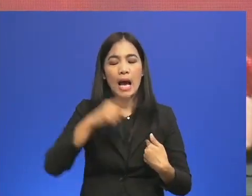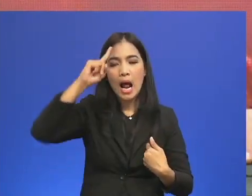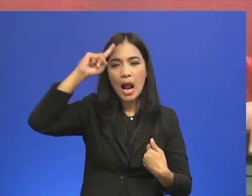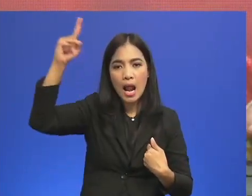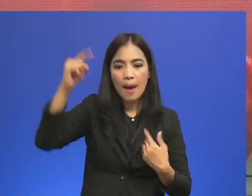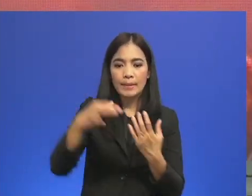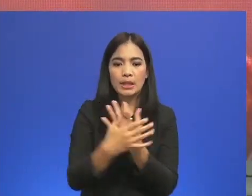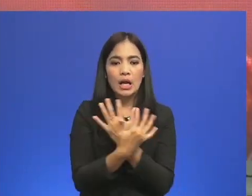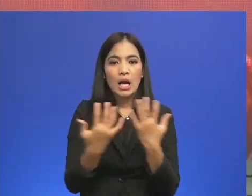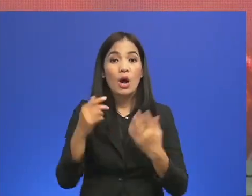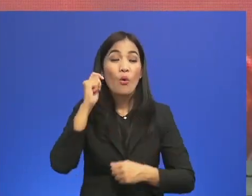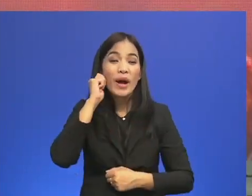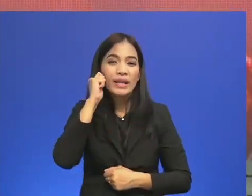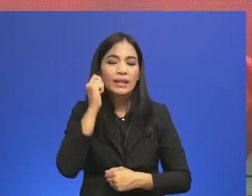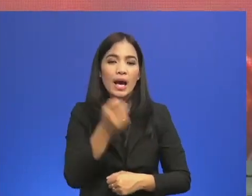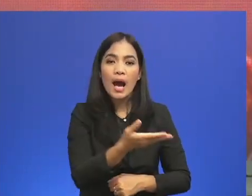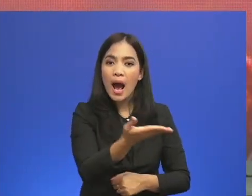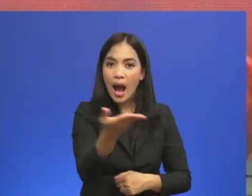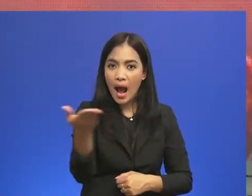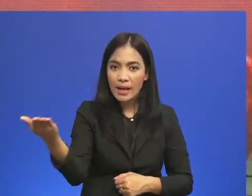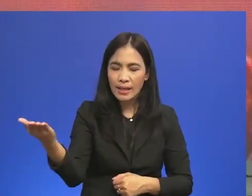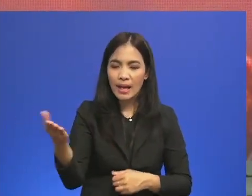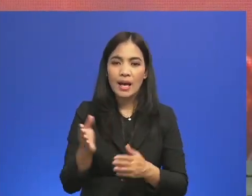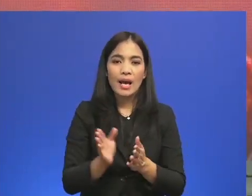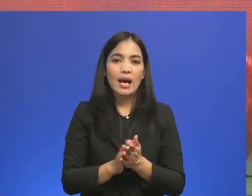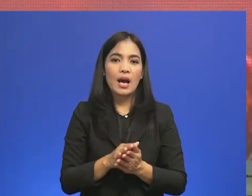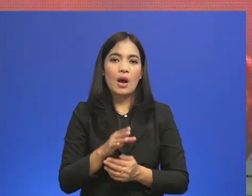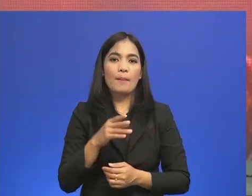banyak wanita, Anda wanita yang menarik.